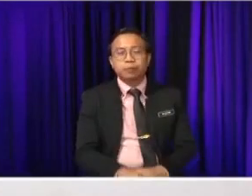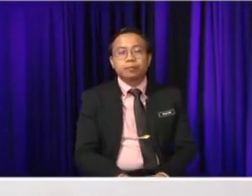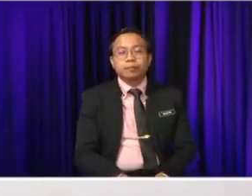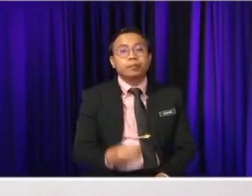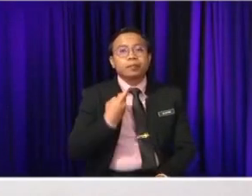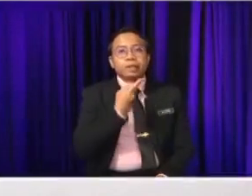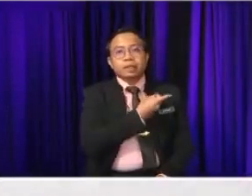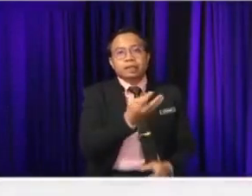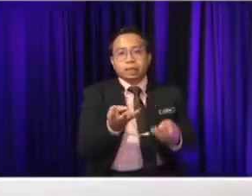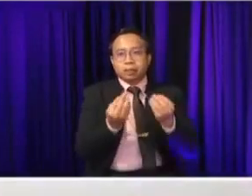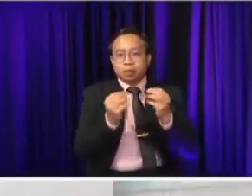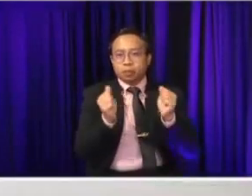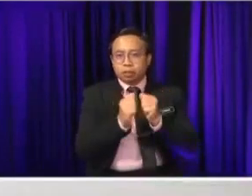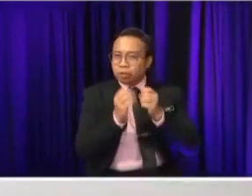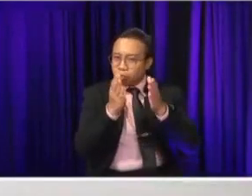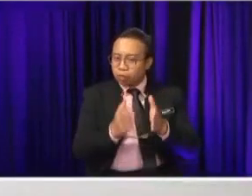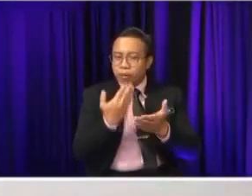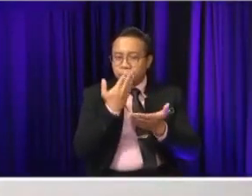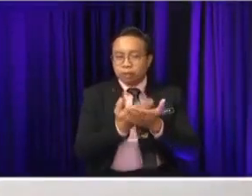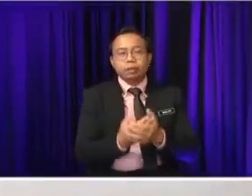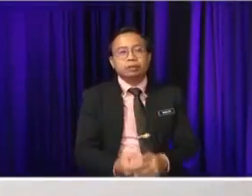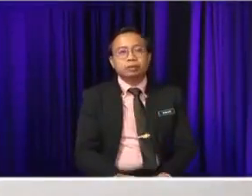dengan pelanggan yang terbaik